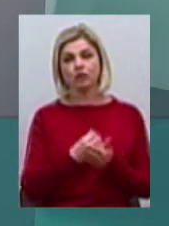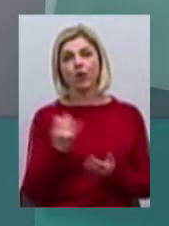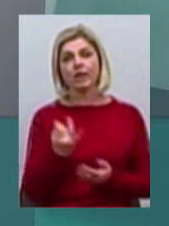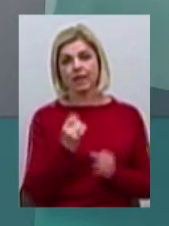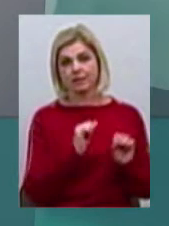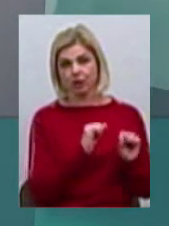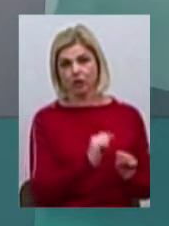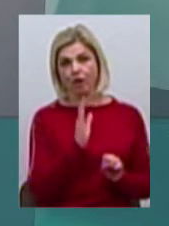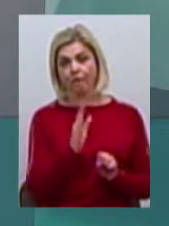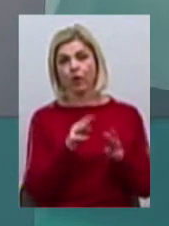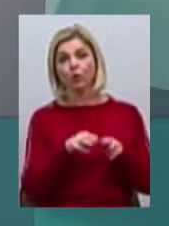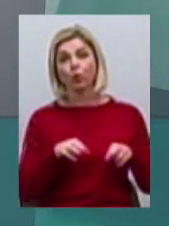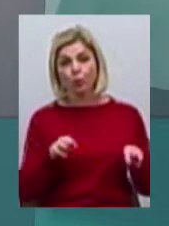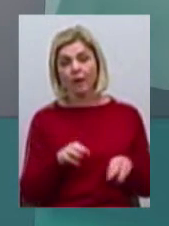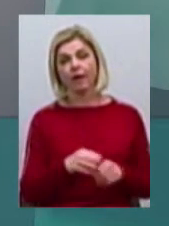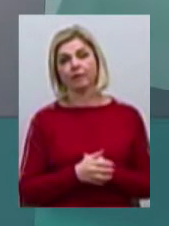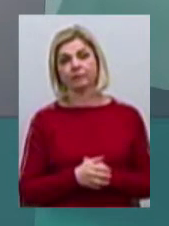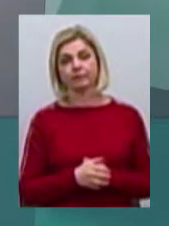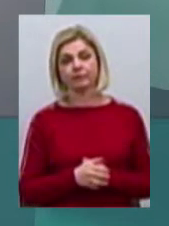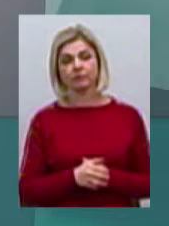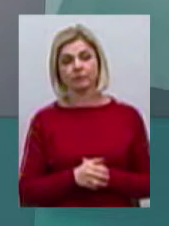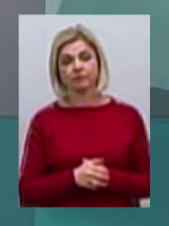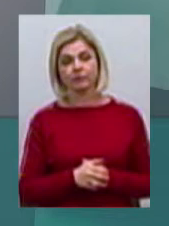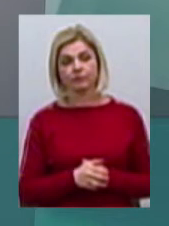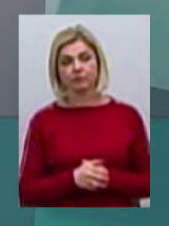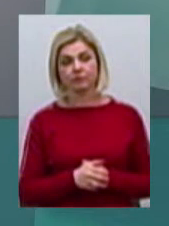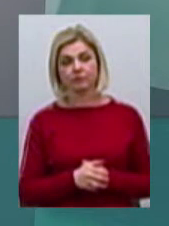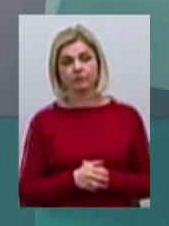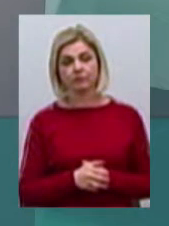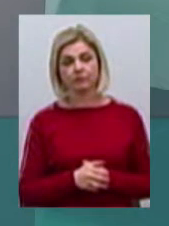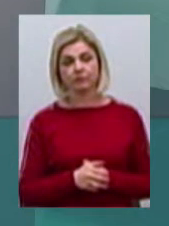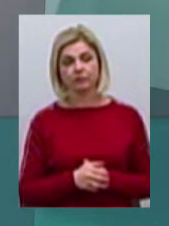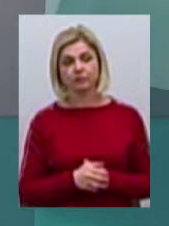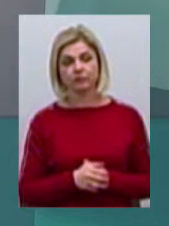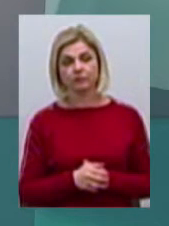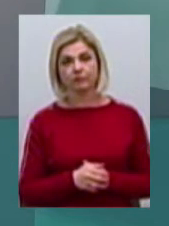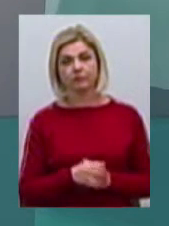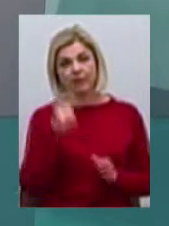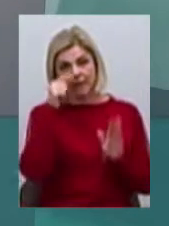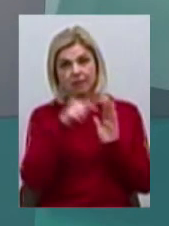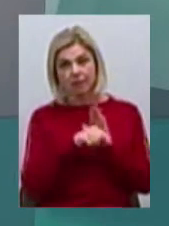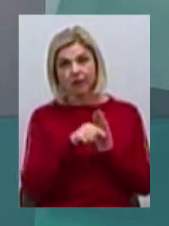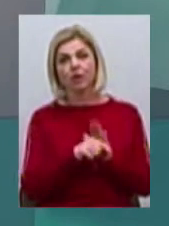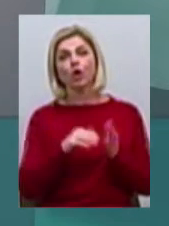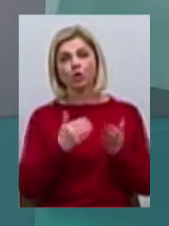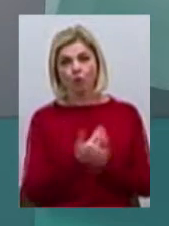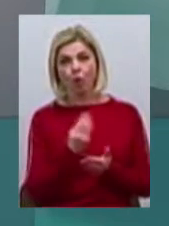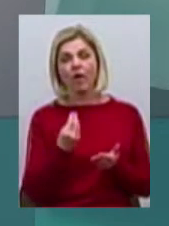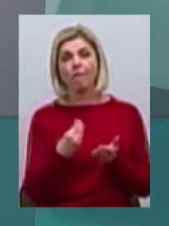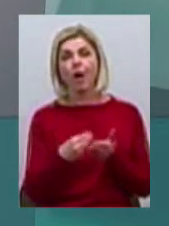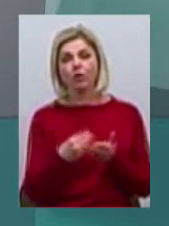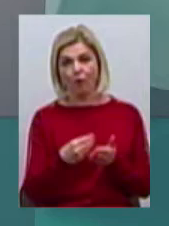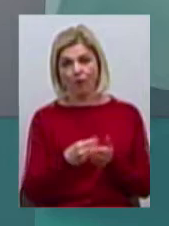захищати в Думі. А Ценз цей знов майновим